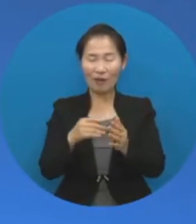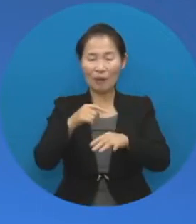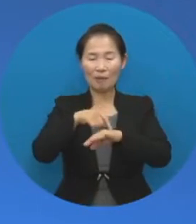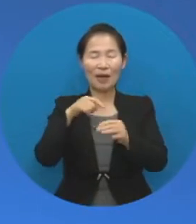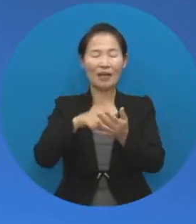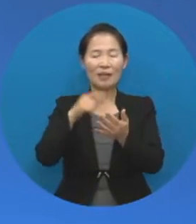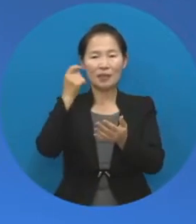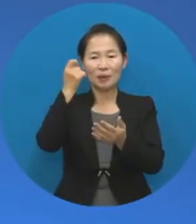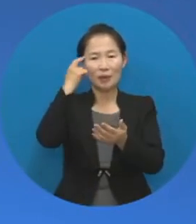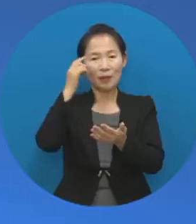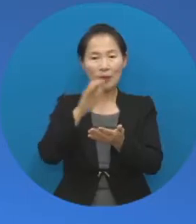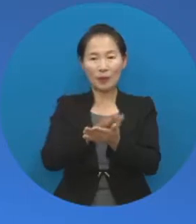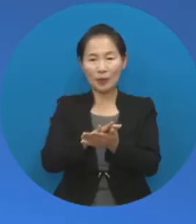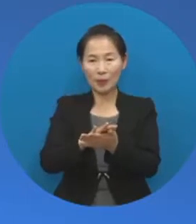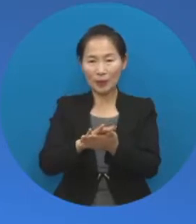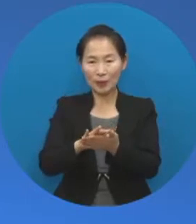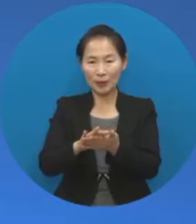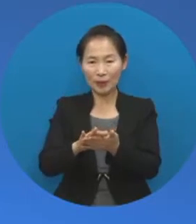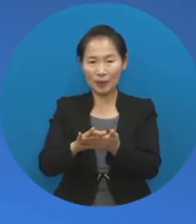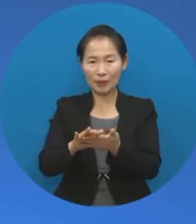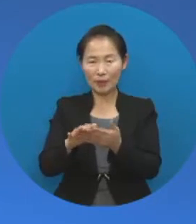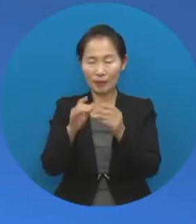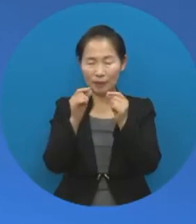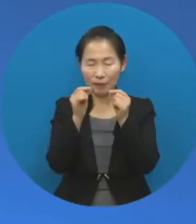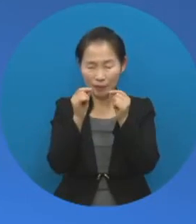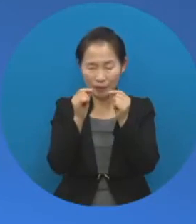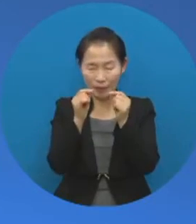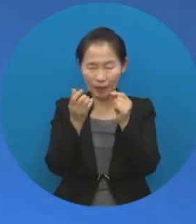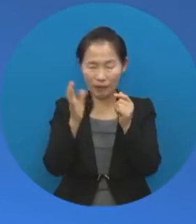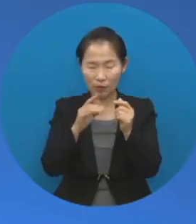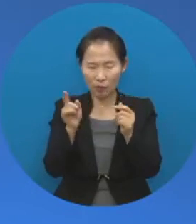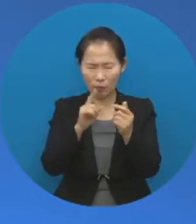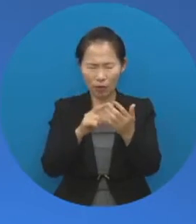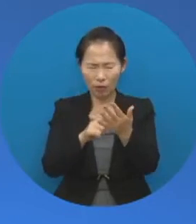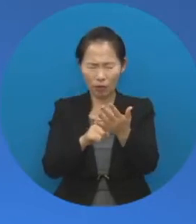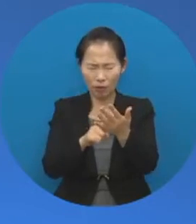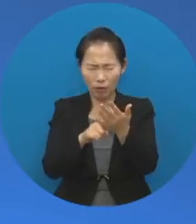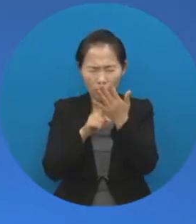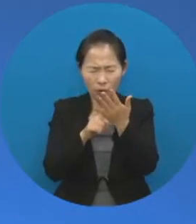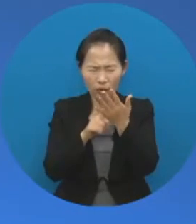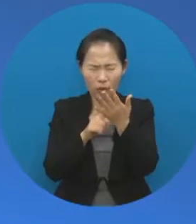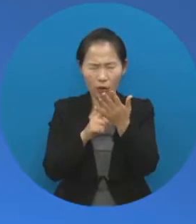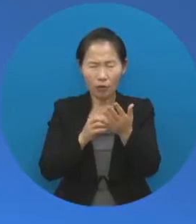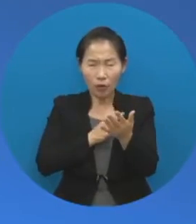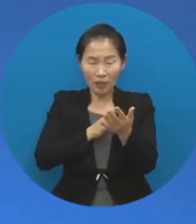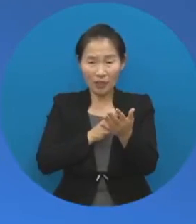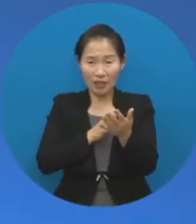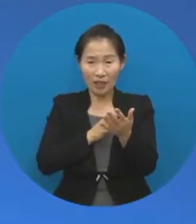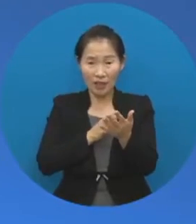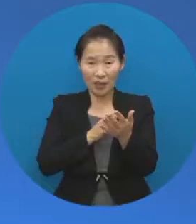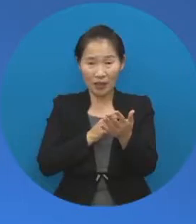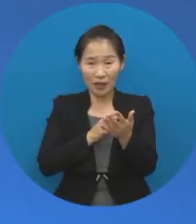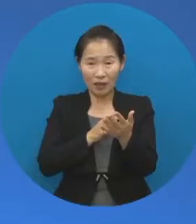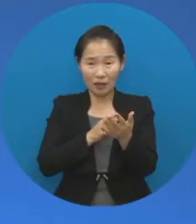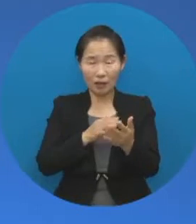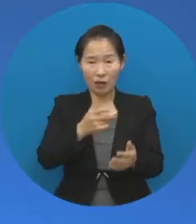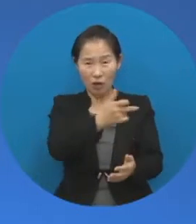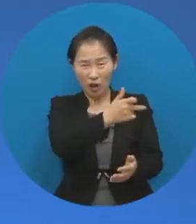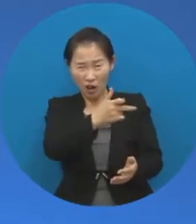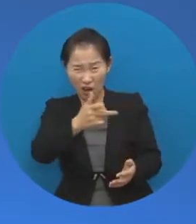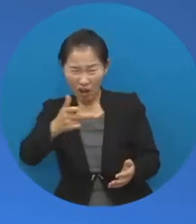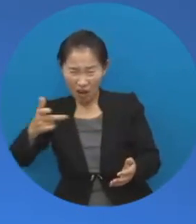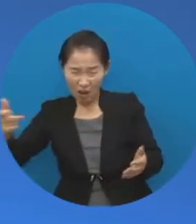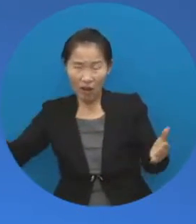갑자기 눈을 감았는데 뭔가 이렇게 보이는 거예요. 그래서 어머 이게 뭐지 하고 깜짝 놀랐는데 커다란 배,